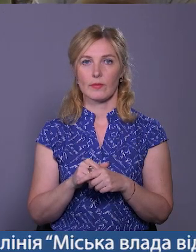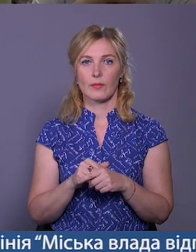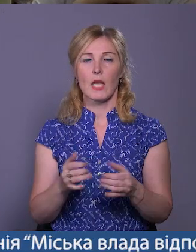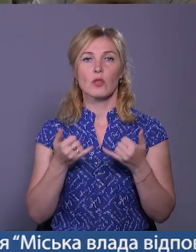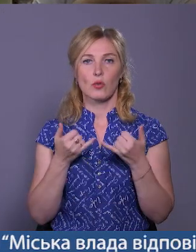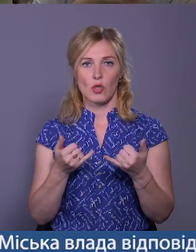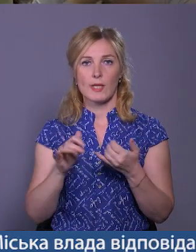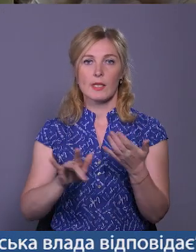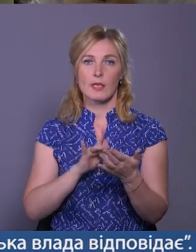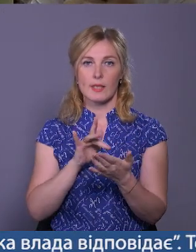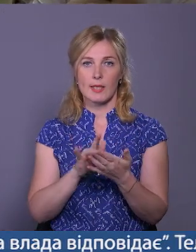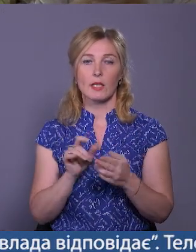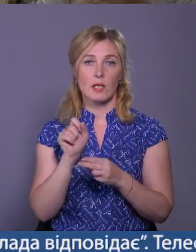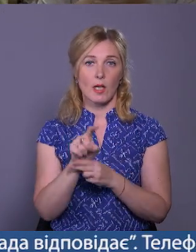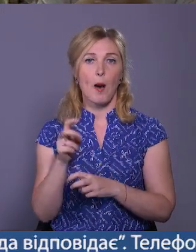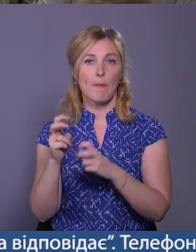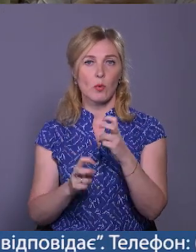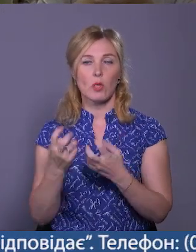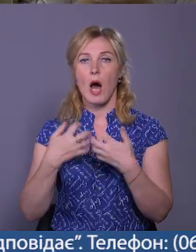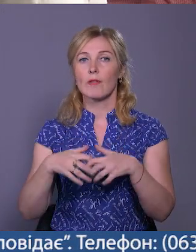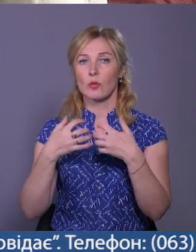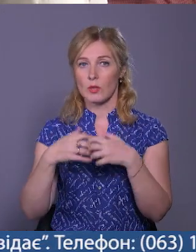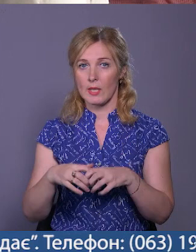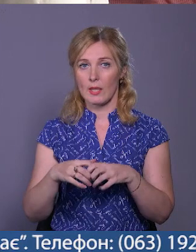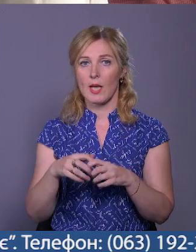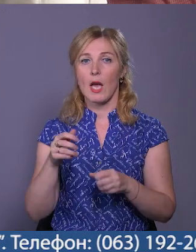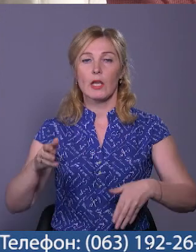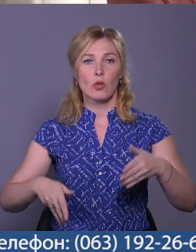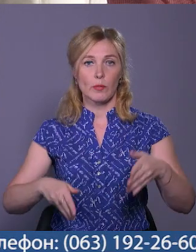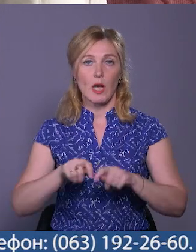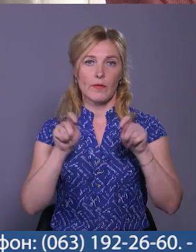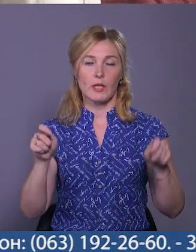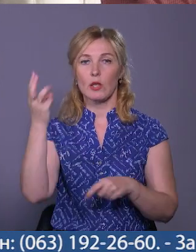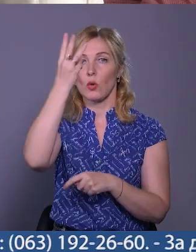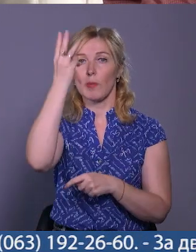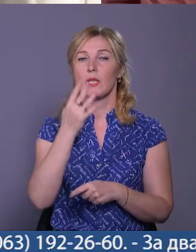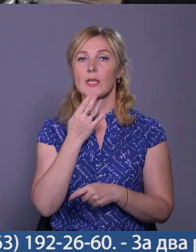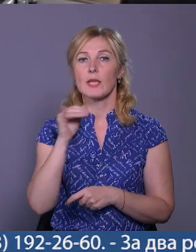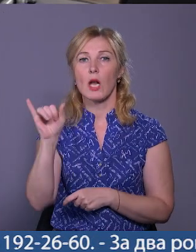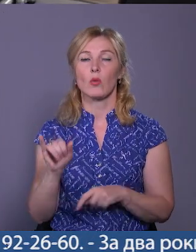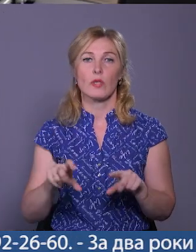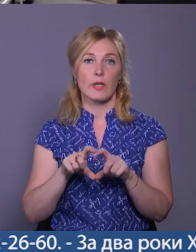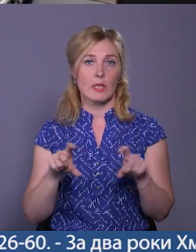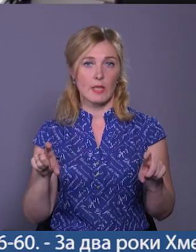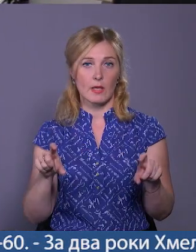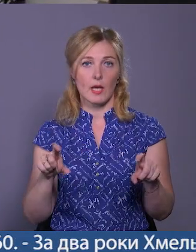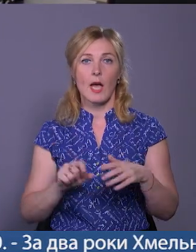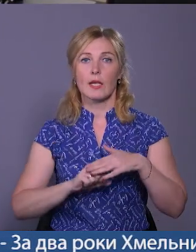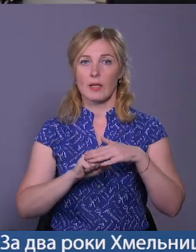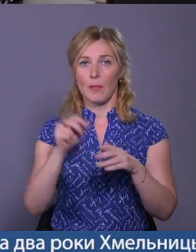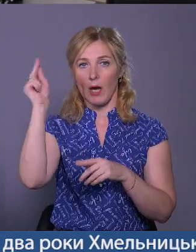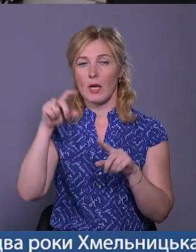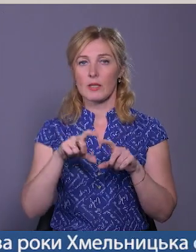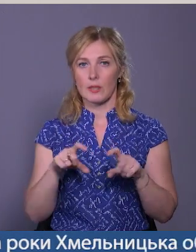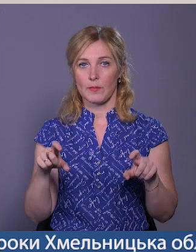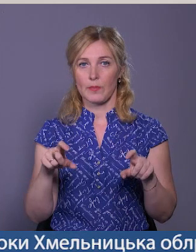сучасний центр компетенції промислової автоматизації і роботизації відкрили у Хмельницькому національному університеті на базі кафедри